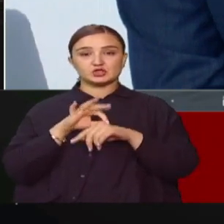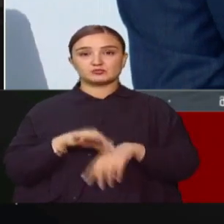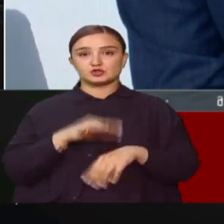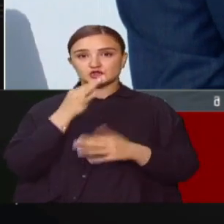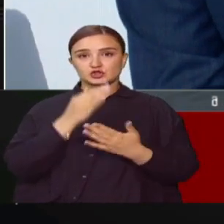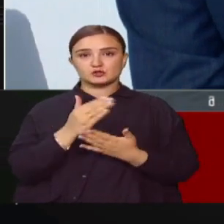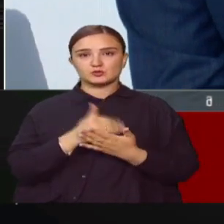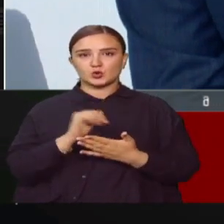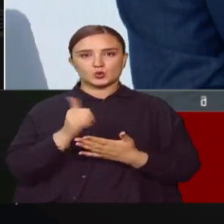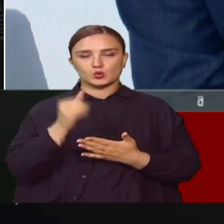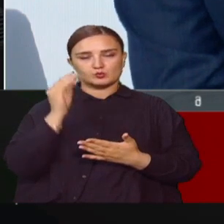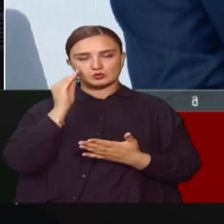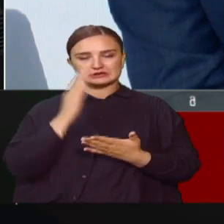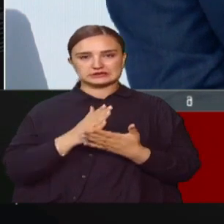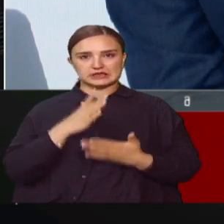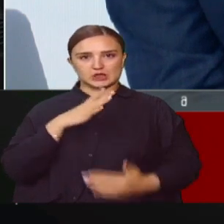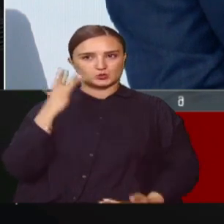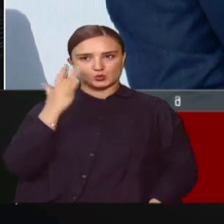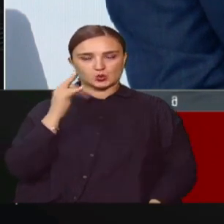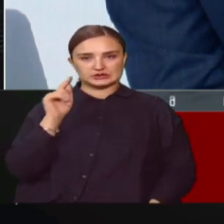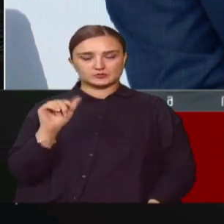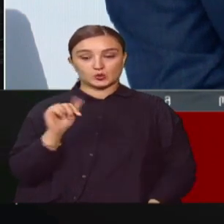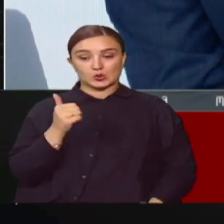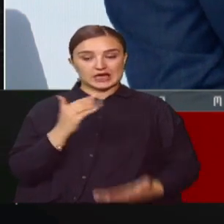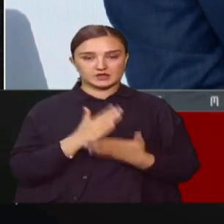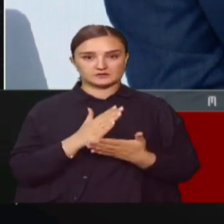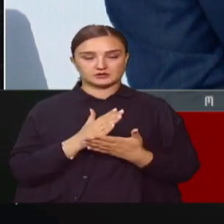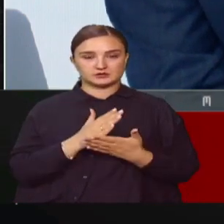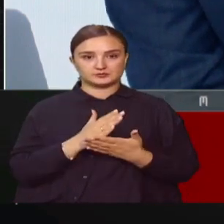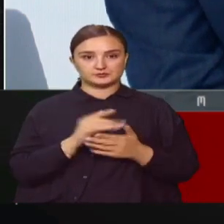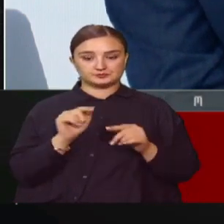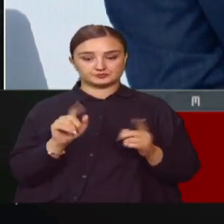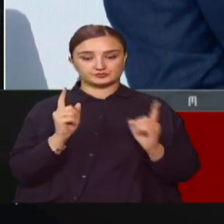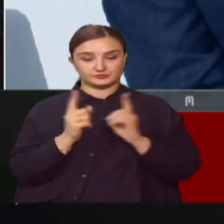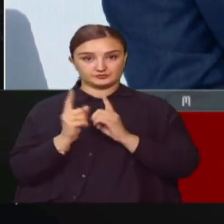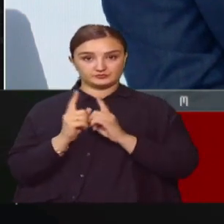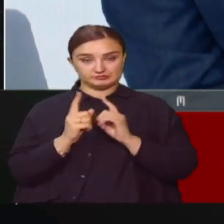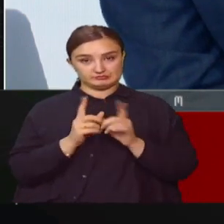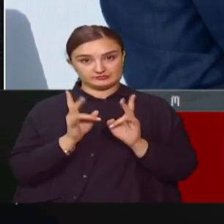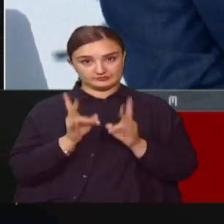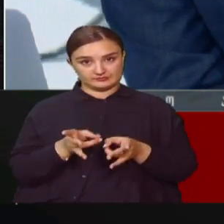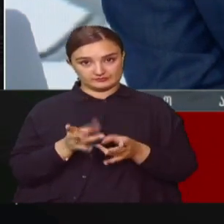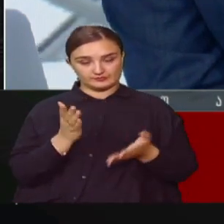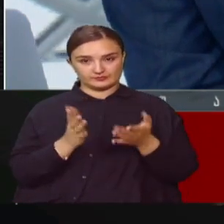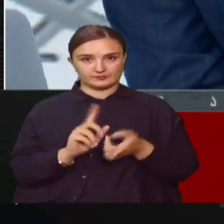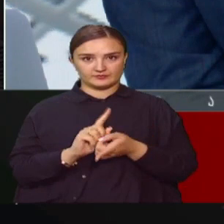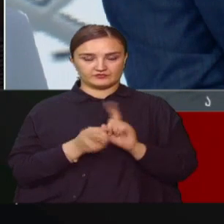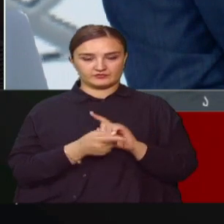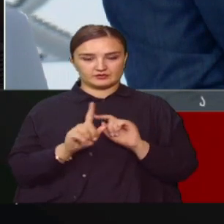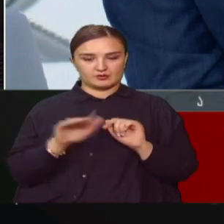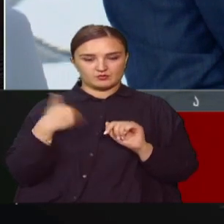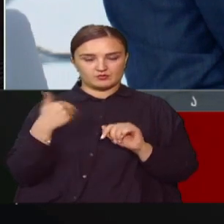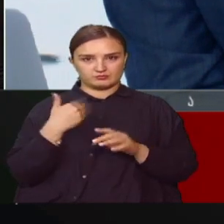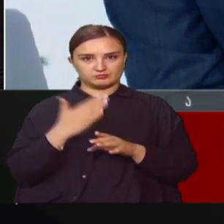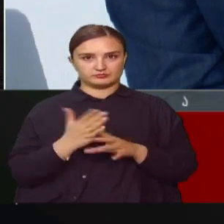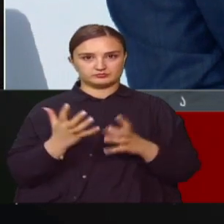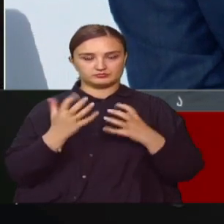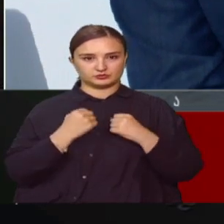შემდეგ როგორი პოზიცია არის ქართული ოცნება, როგორი პოზიცია ქართულ ოცნებაში? ამ შეხვედრებით დაზიანდა თუ პირიქით რაიმე სარგებელი